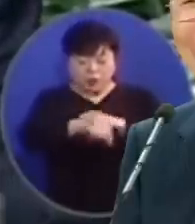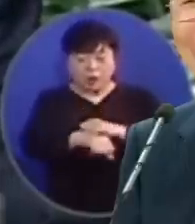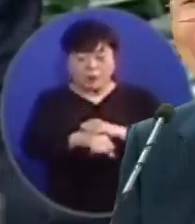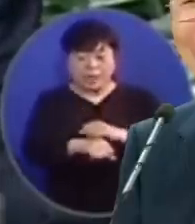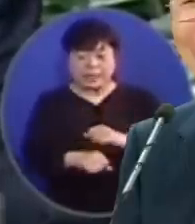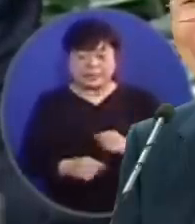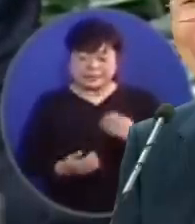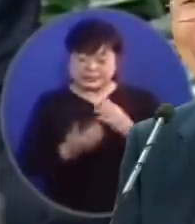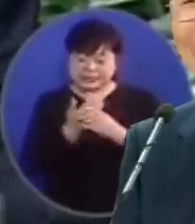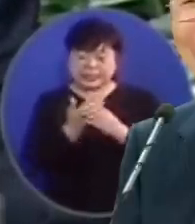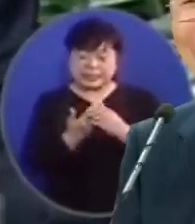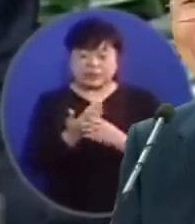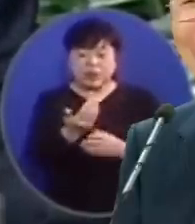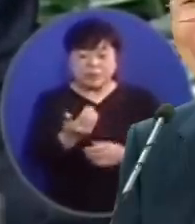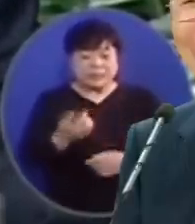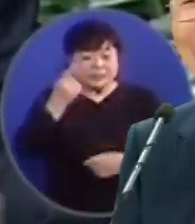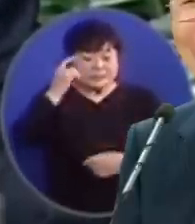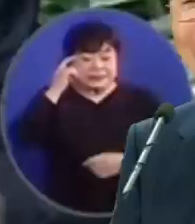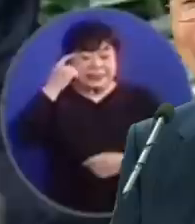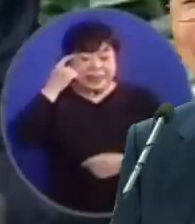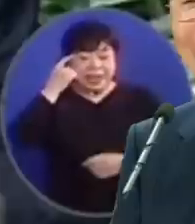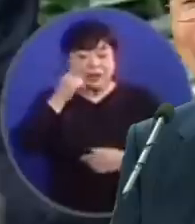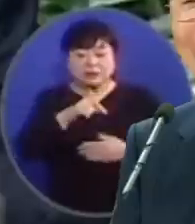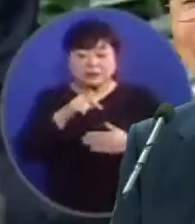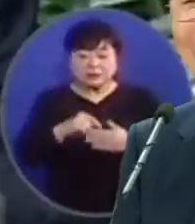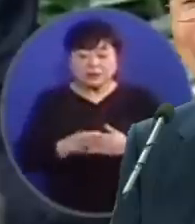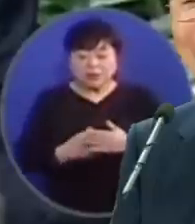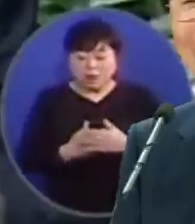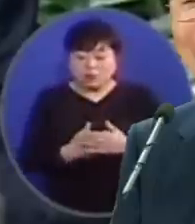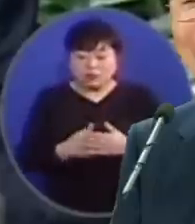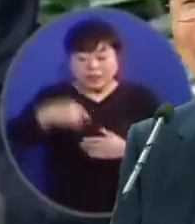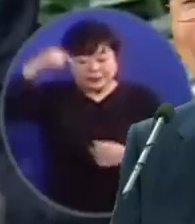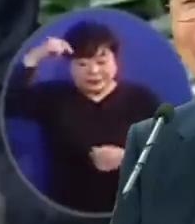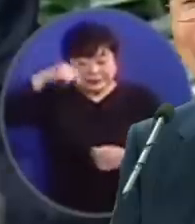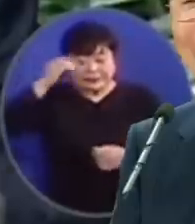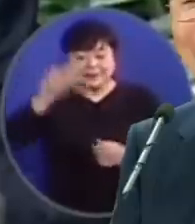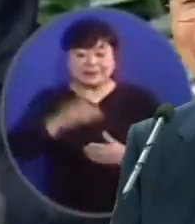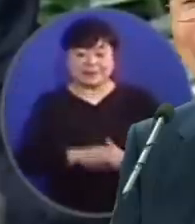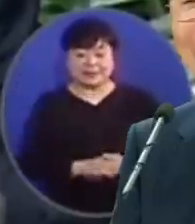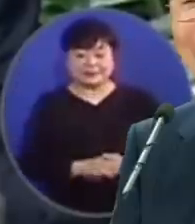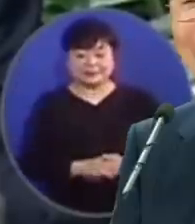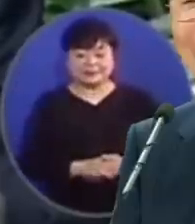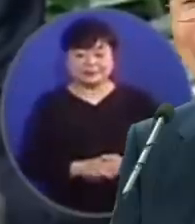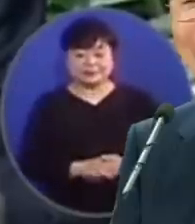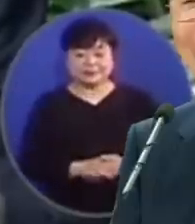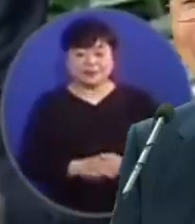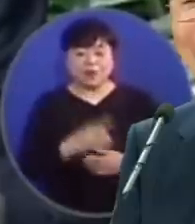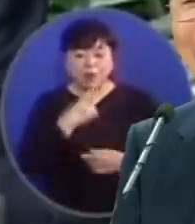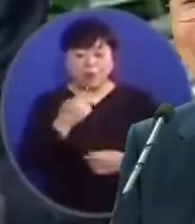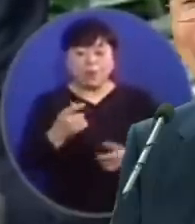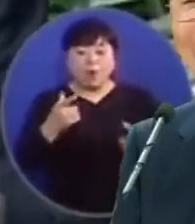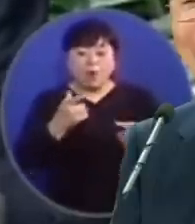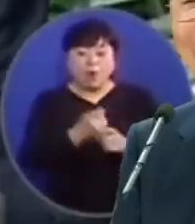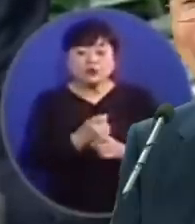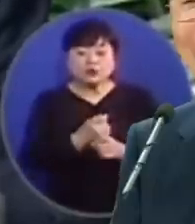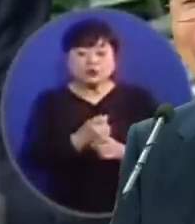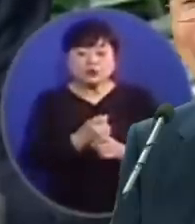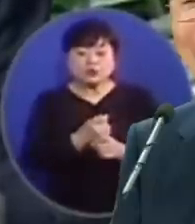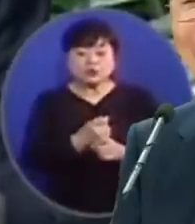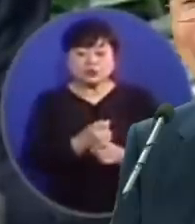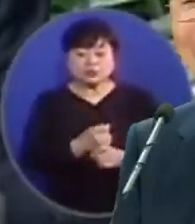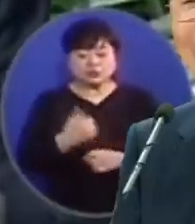것을 생각하고 그 속에서 불안을 느끼게 되는 것입니다. 공포는 원수의 대상이